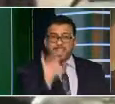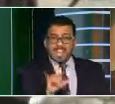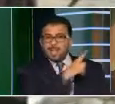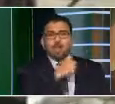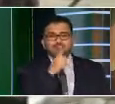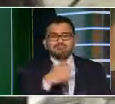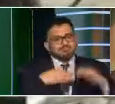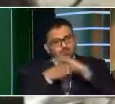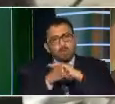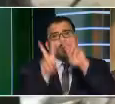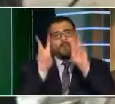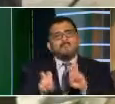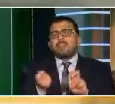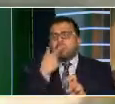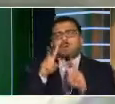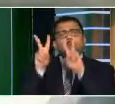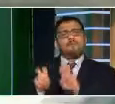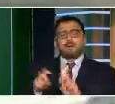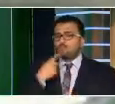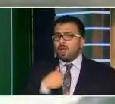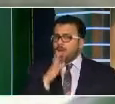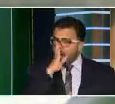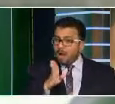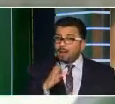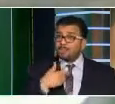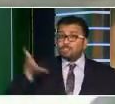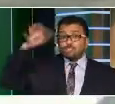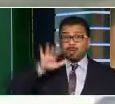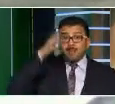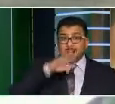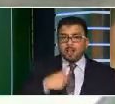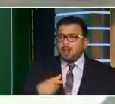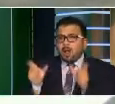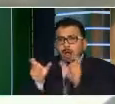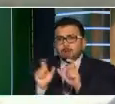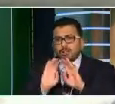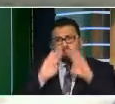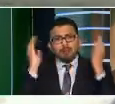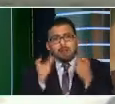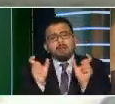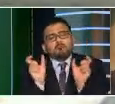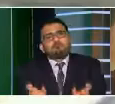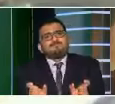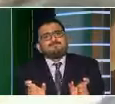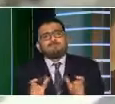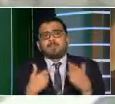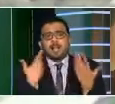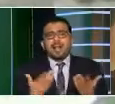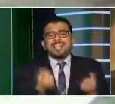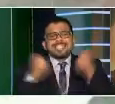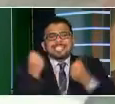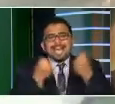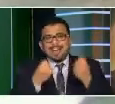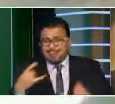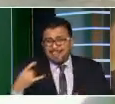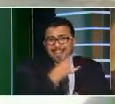أي شيء إلى المدينة. محاصر من القبل حقا. الحبل محاصر من عند المصنع. أي سيارة